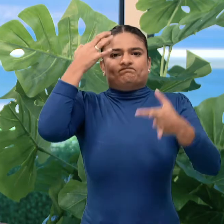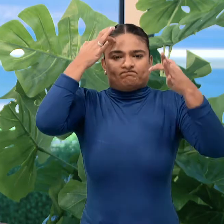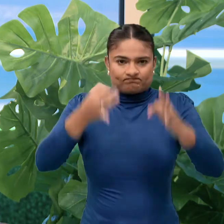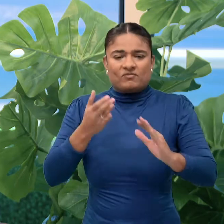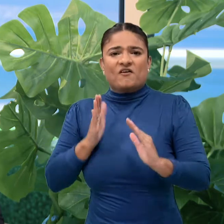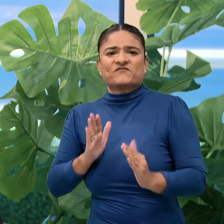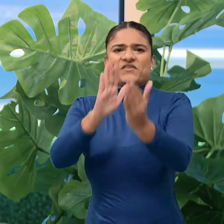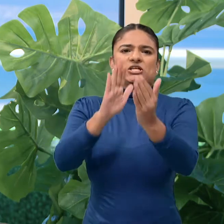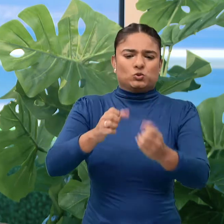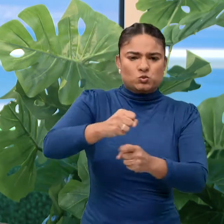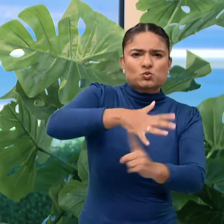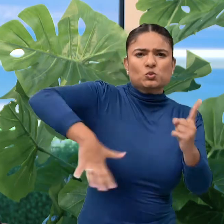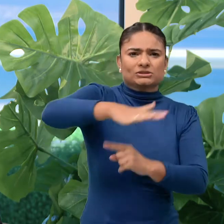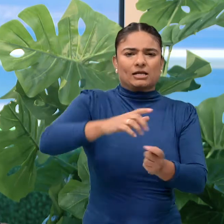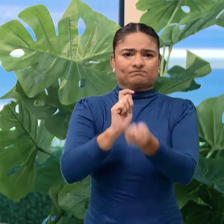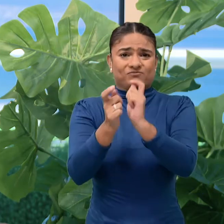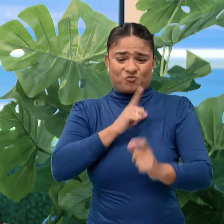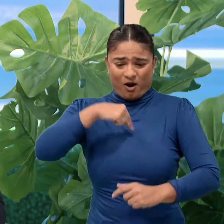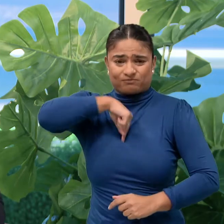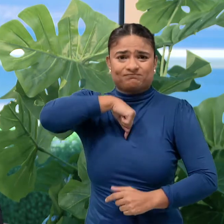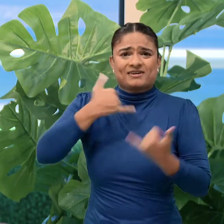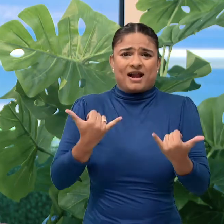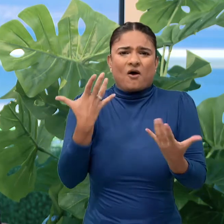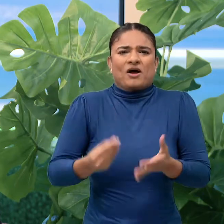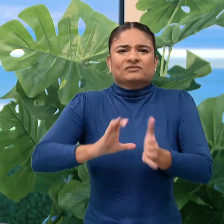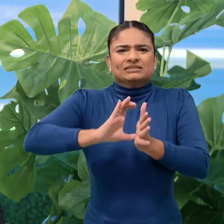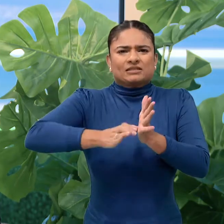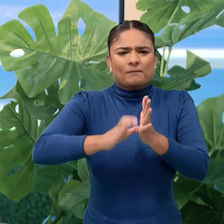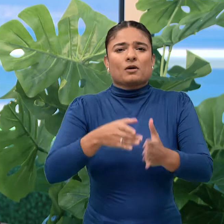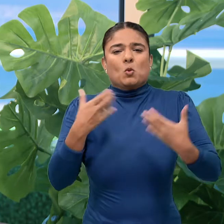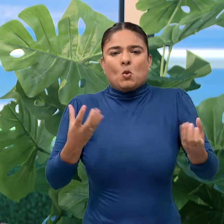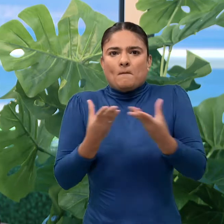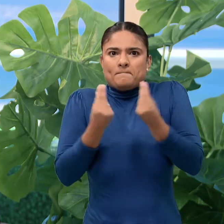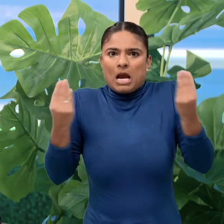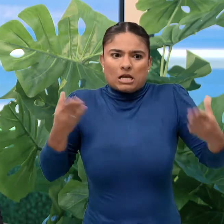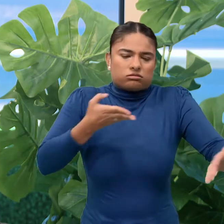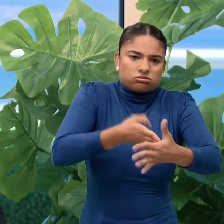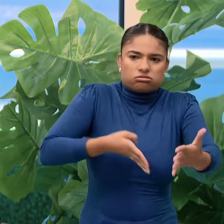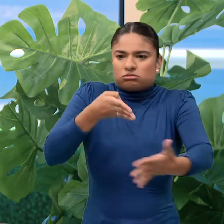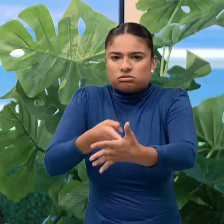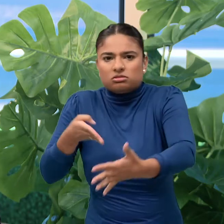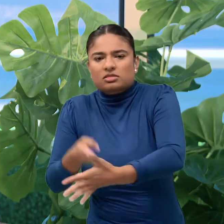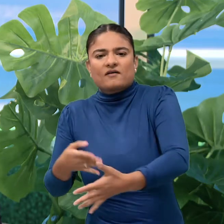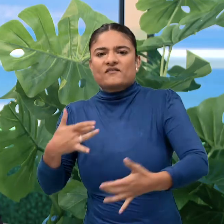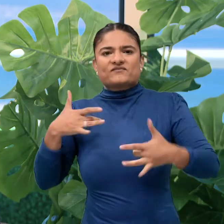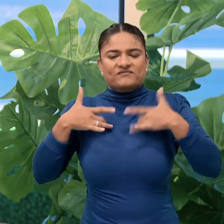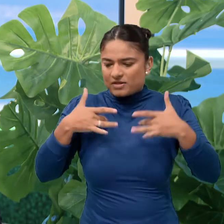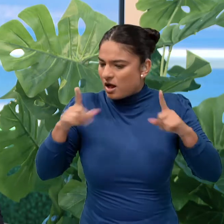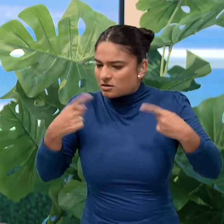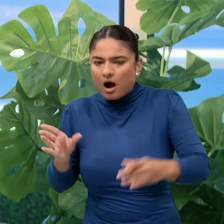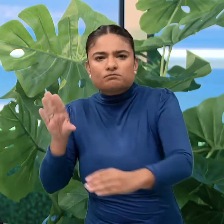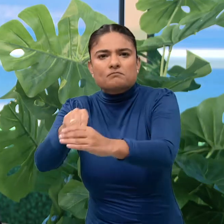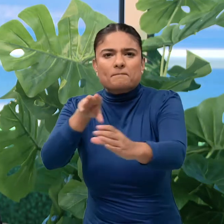'n persoon met 'n gestremdheid. Sy was gekonfronteer met die hindernisse wat die volle deelname van persone